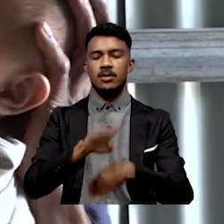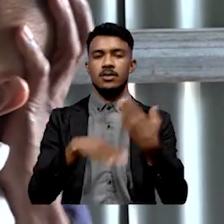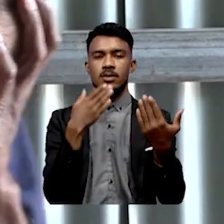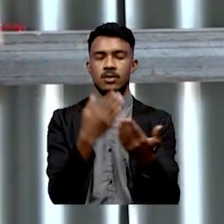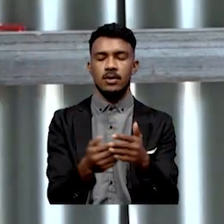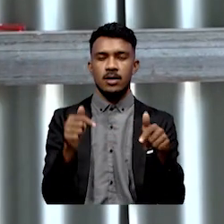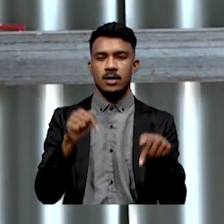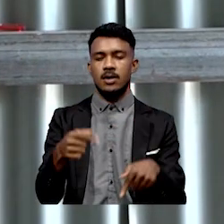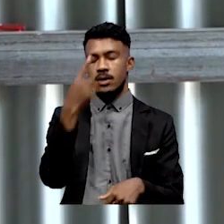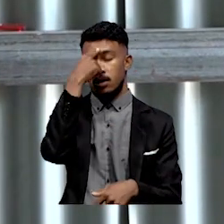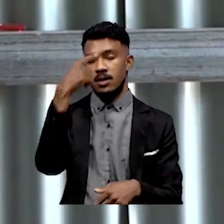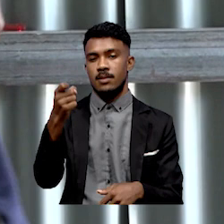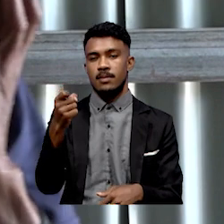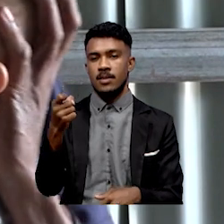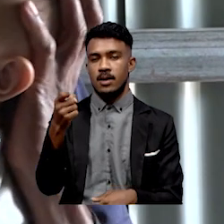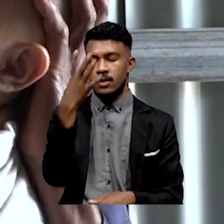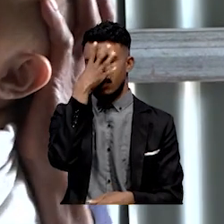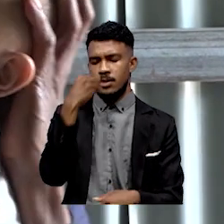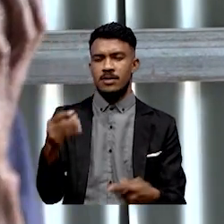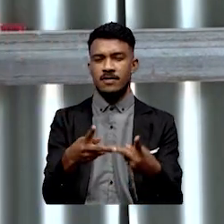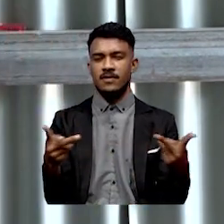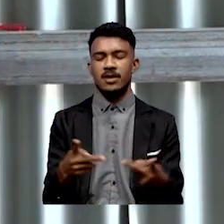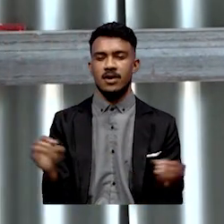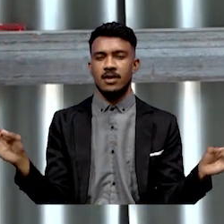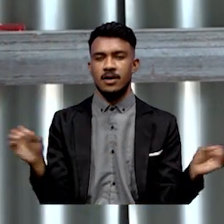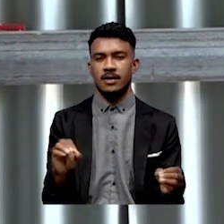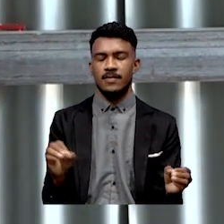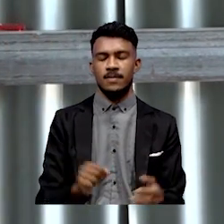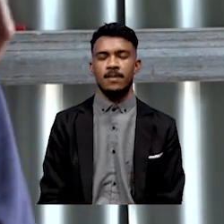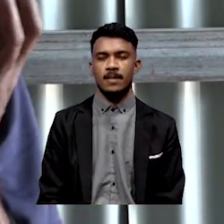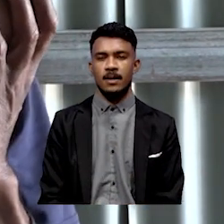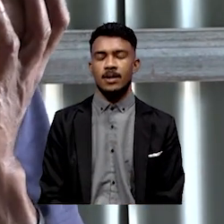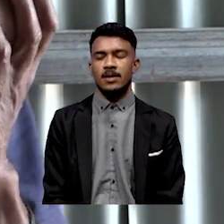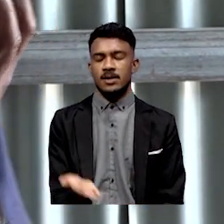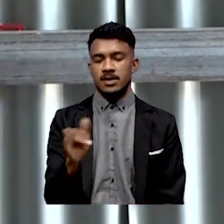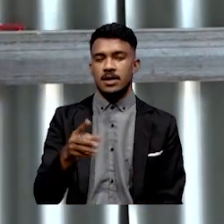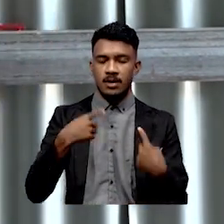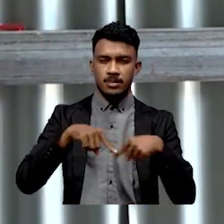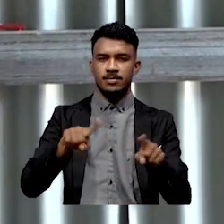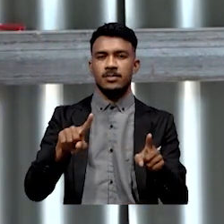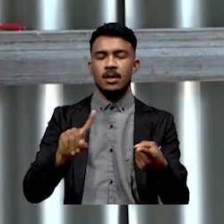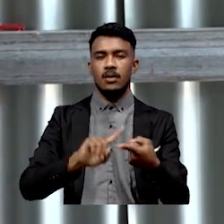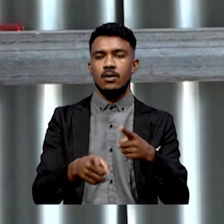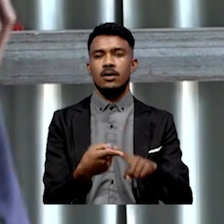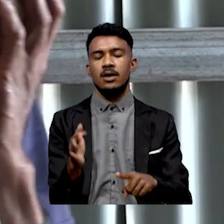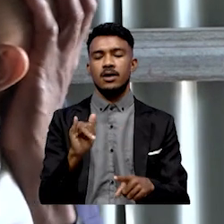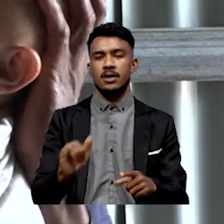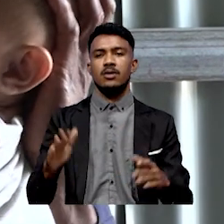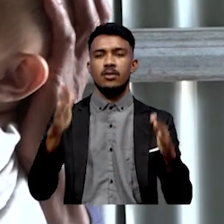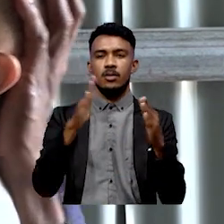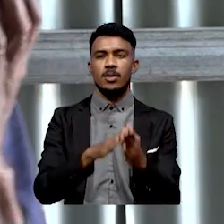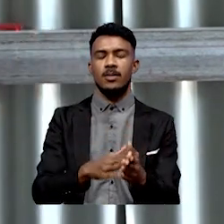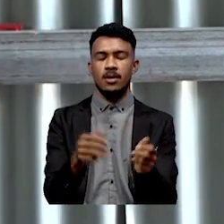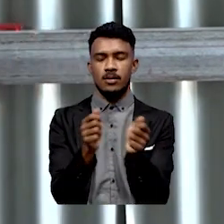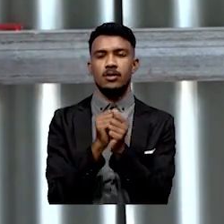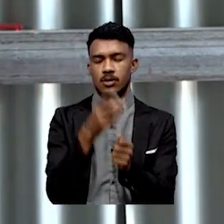serba bijinu ni uma pertoba tahan lai hene ba tama kikuan sira ma ke hene sirna entelu bot ne toba ba mai